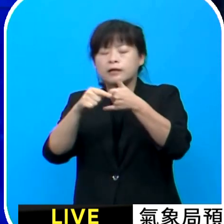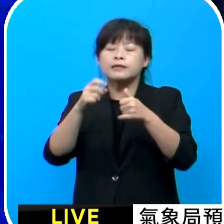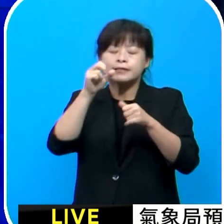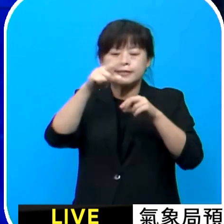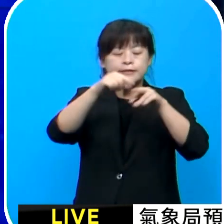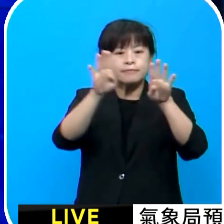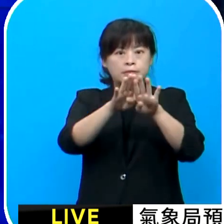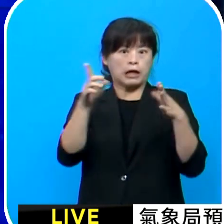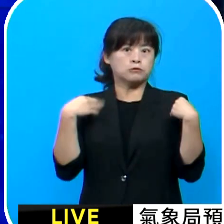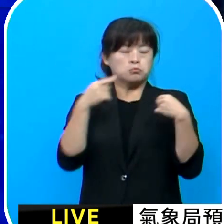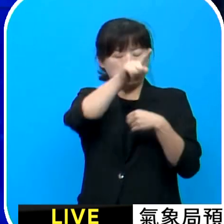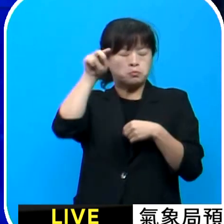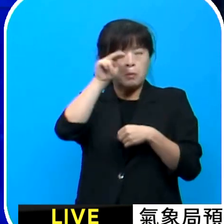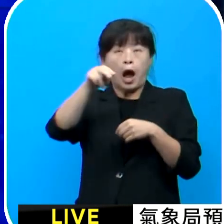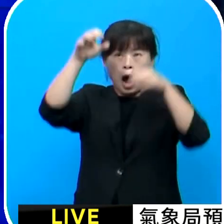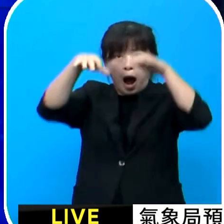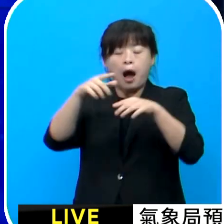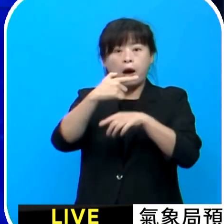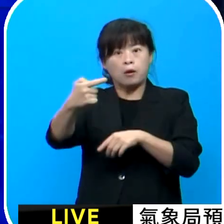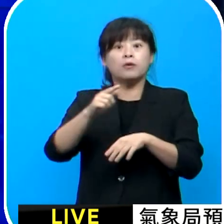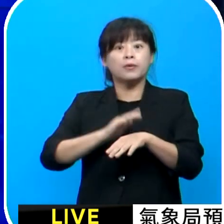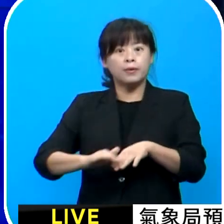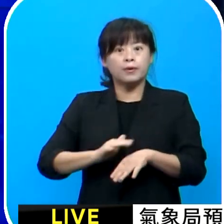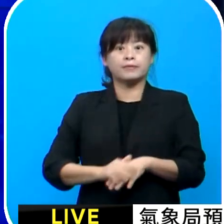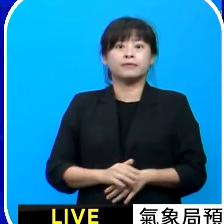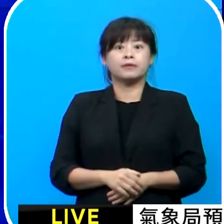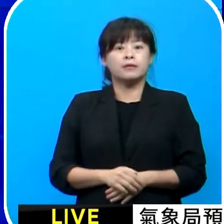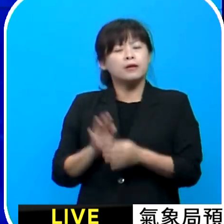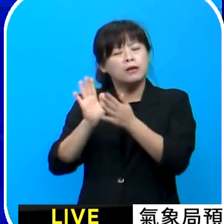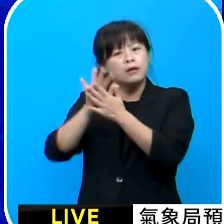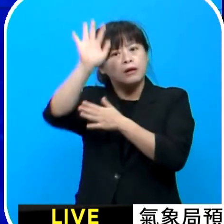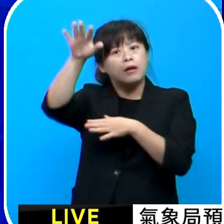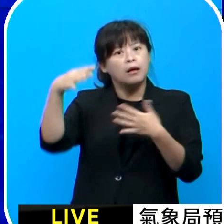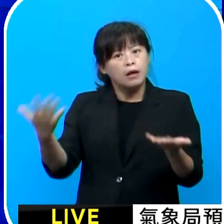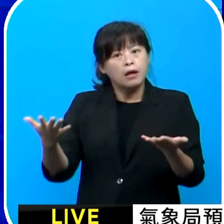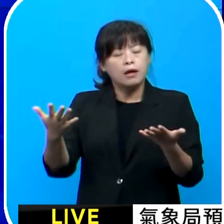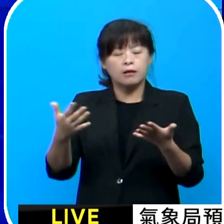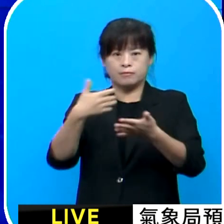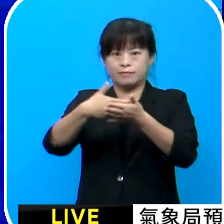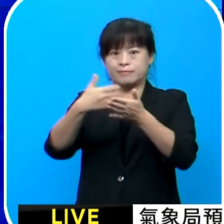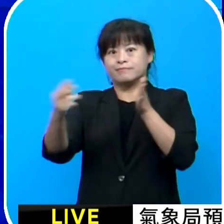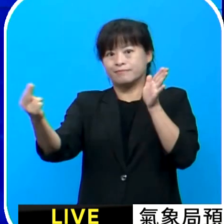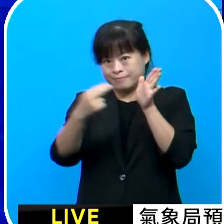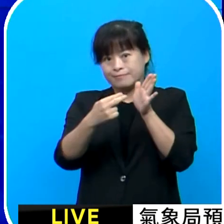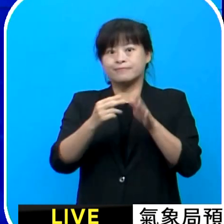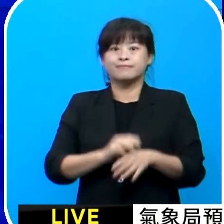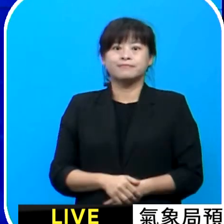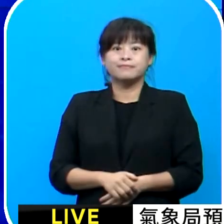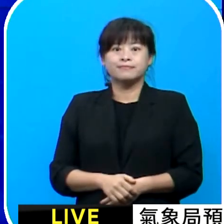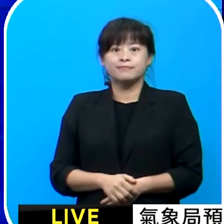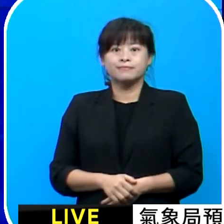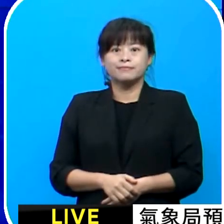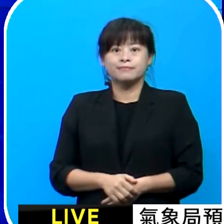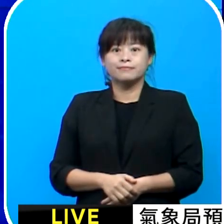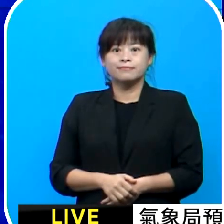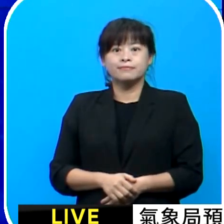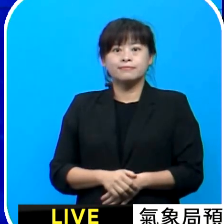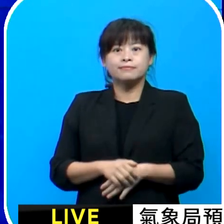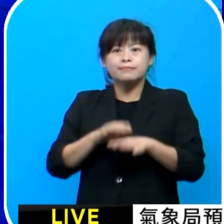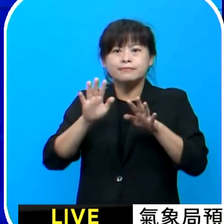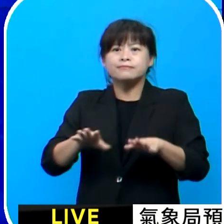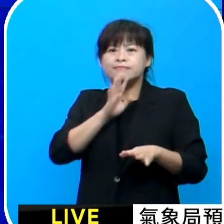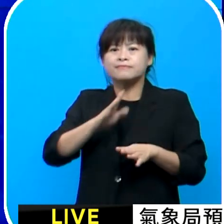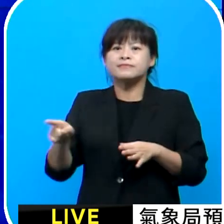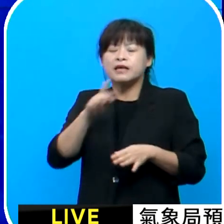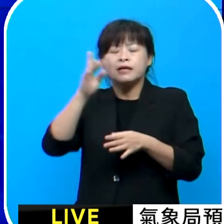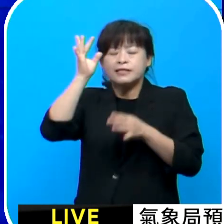留意，仍然可能有比较大的降雨出现。而未来的天气，我们透过天气图来了解一下。今天生成的热